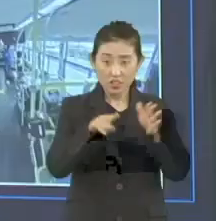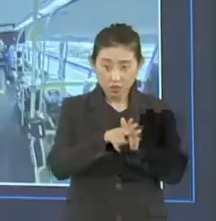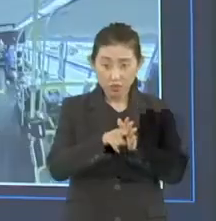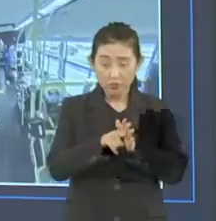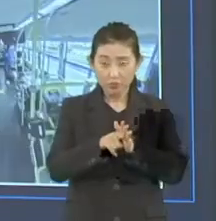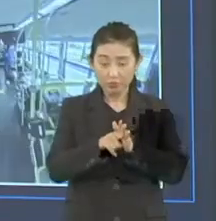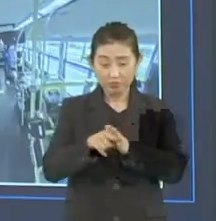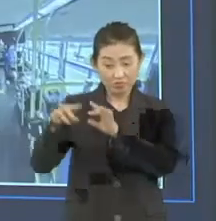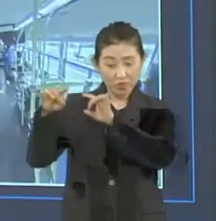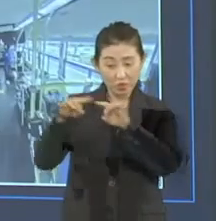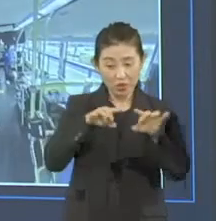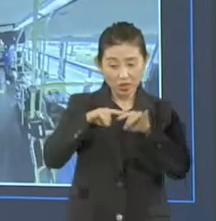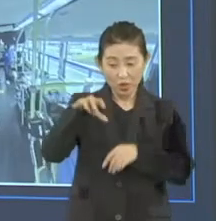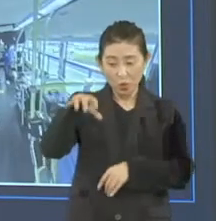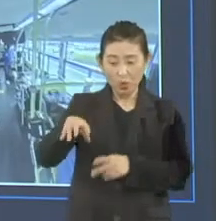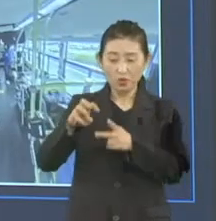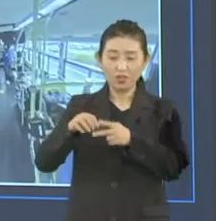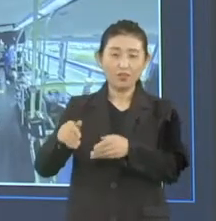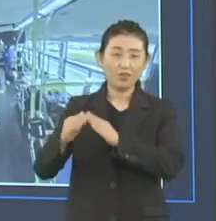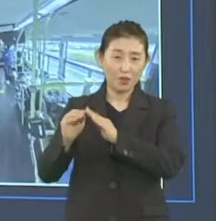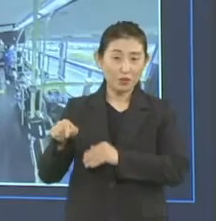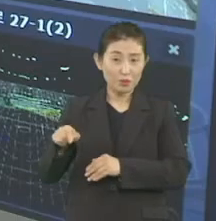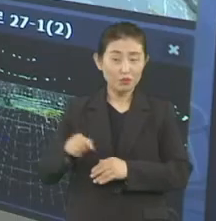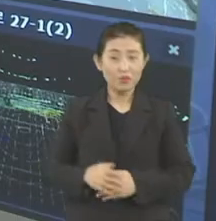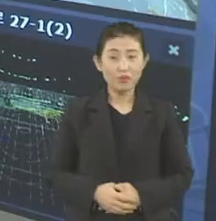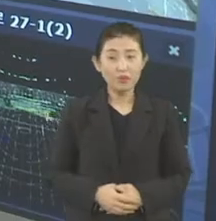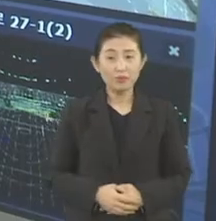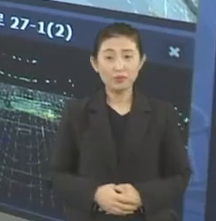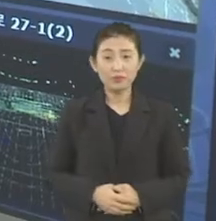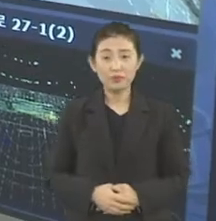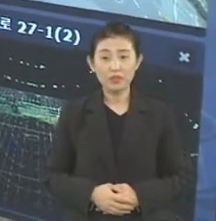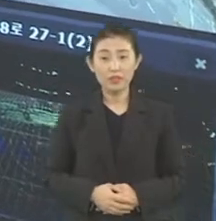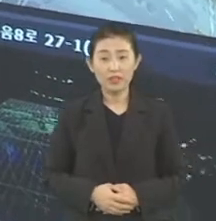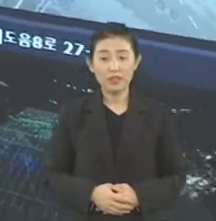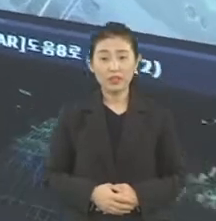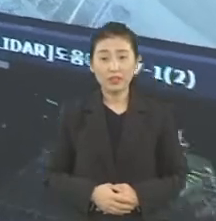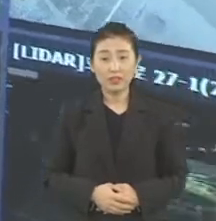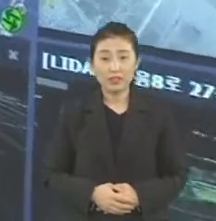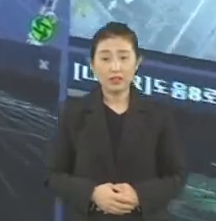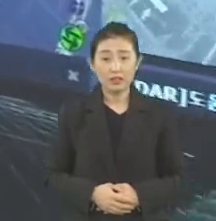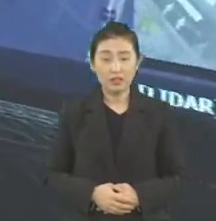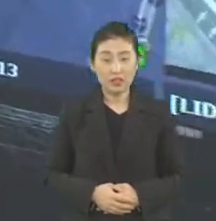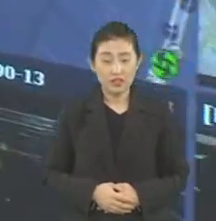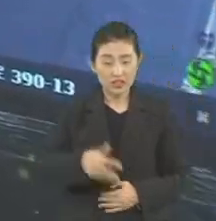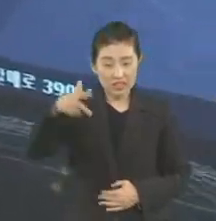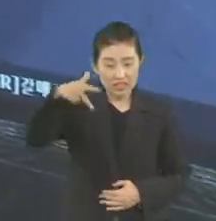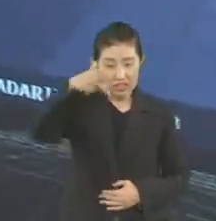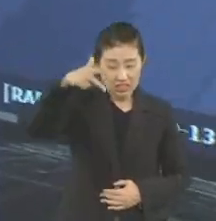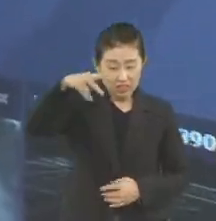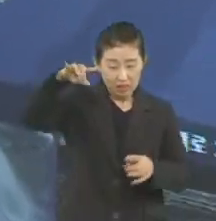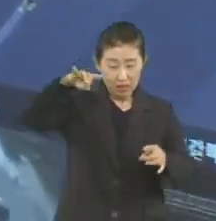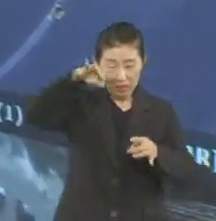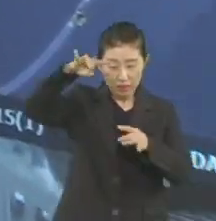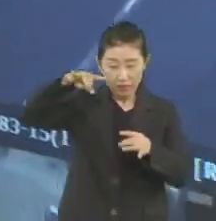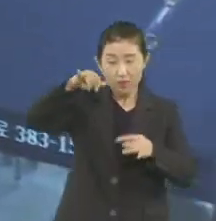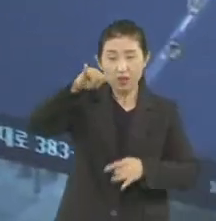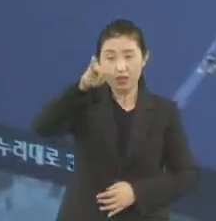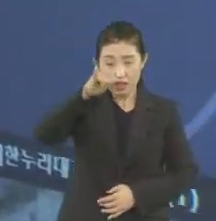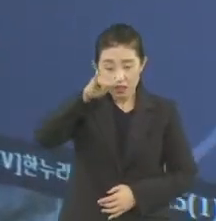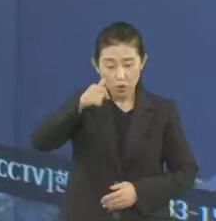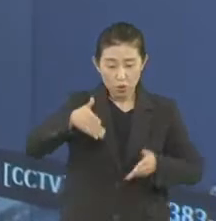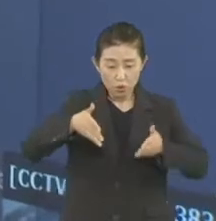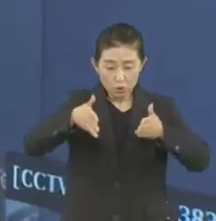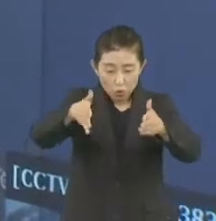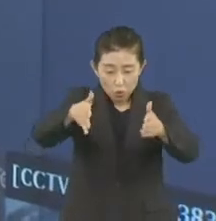별도의 관제센터를 마련했기 때문입니다. 보시는 것처럼 실증 구간에는 CCTV와 레이더 등이 설치돼 있어